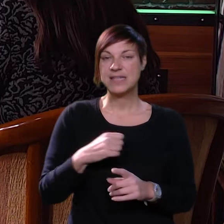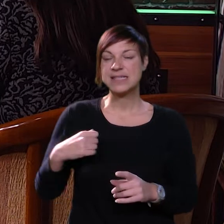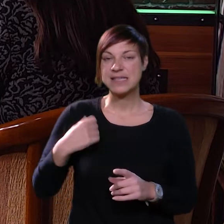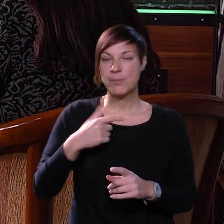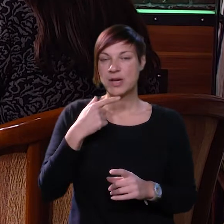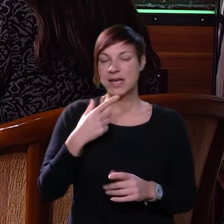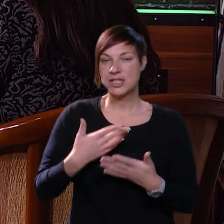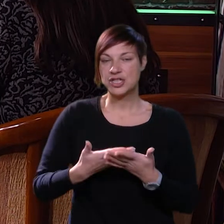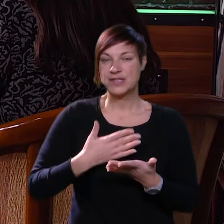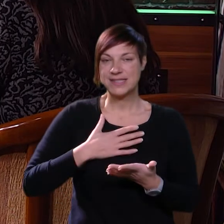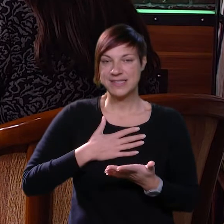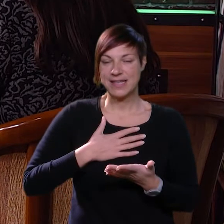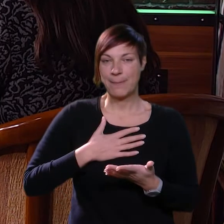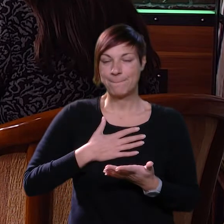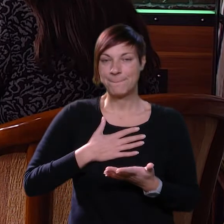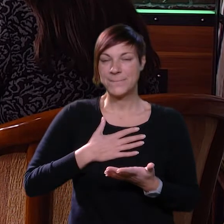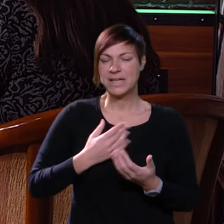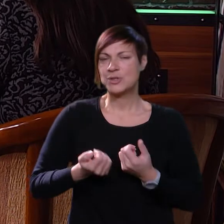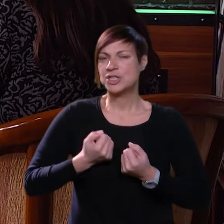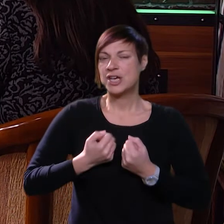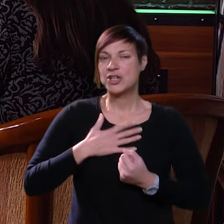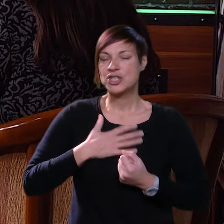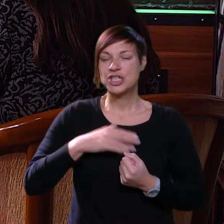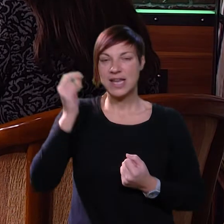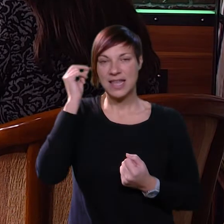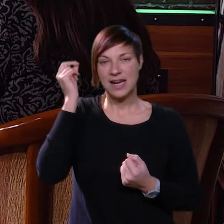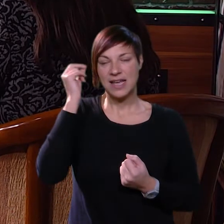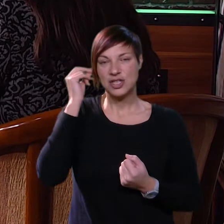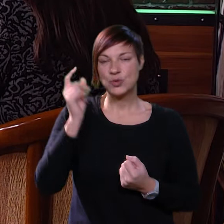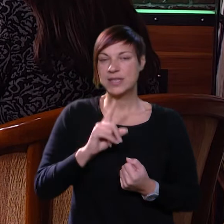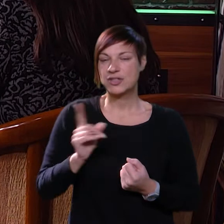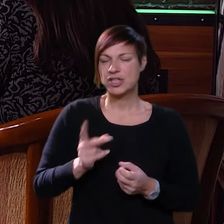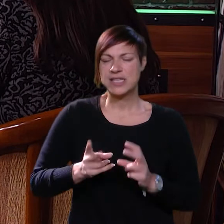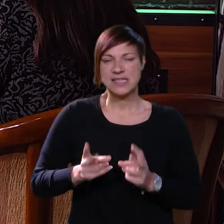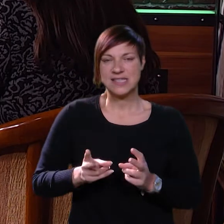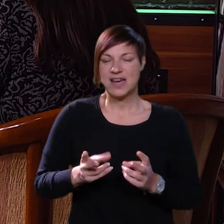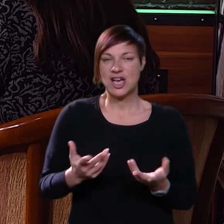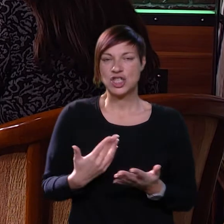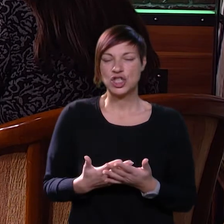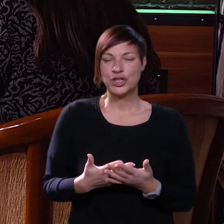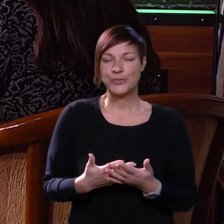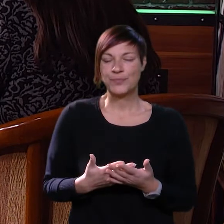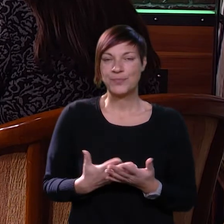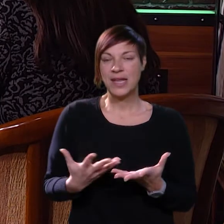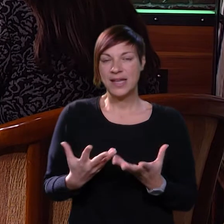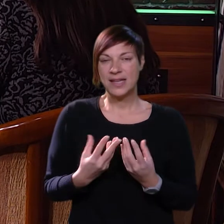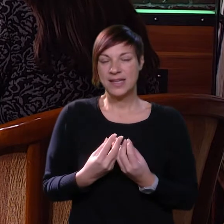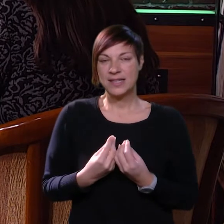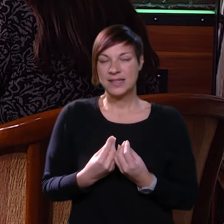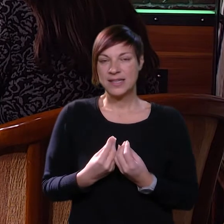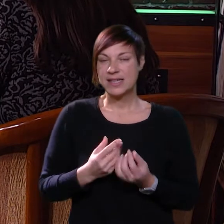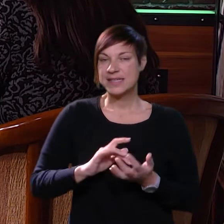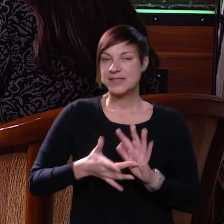i u biti samo naglašavala ono što sam ja tako žarko i željela čuti, da to nije ništa strašno i da